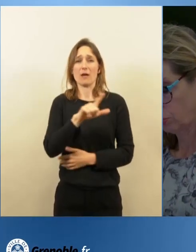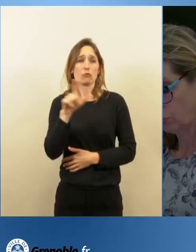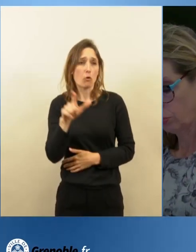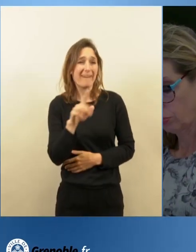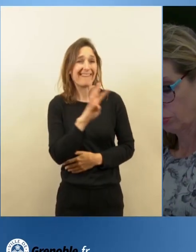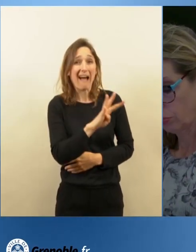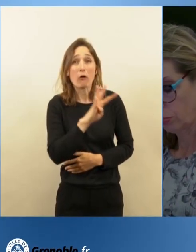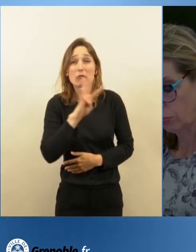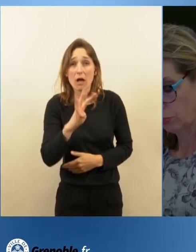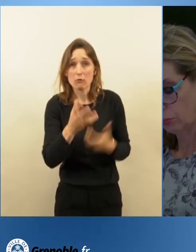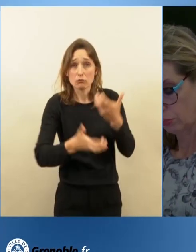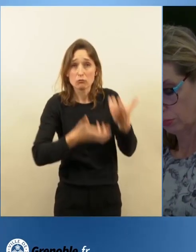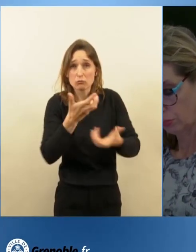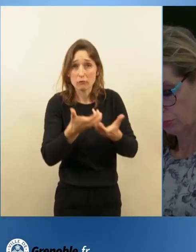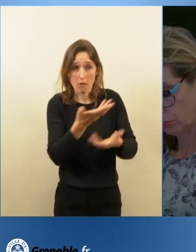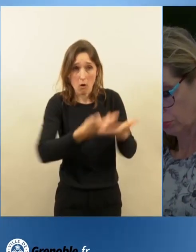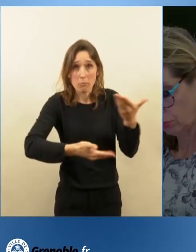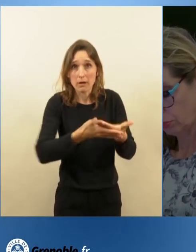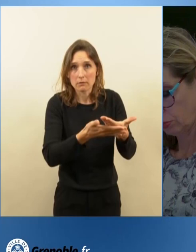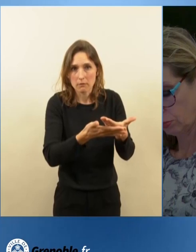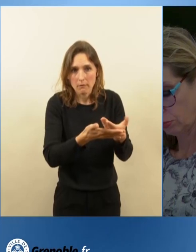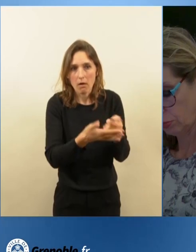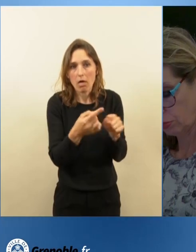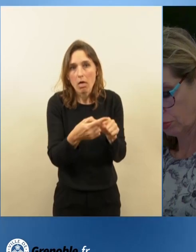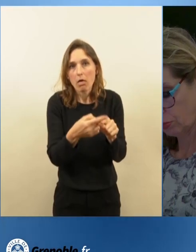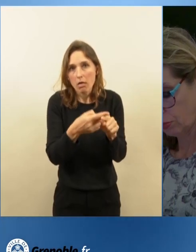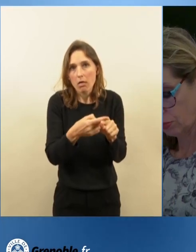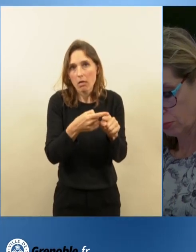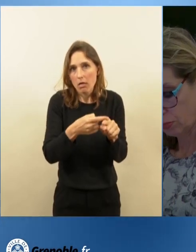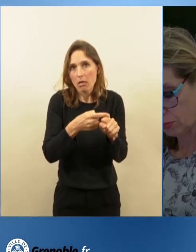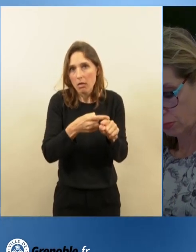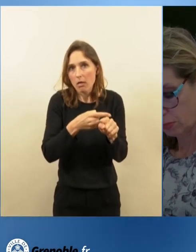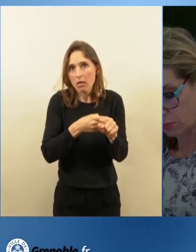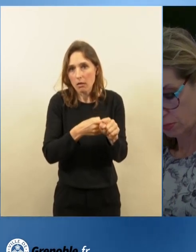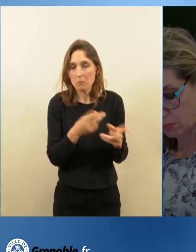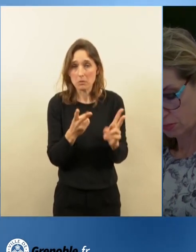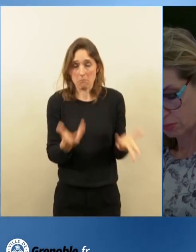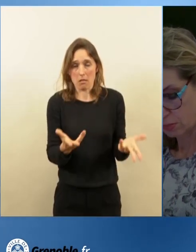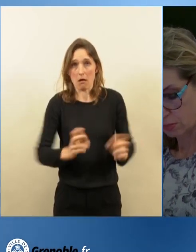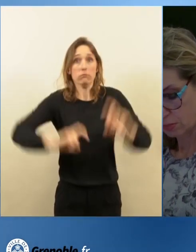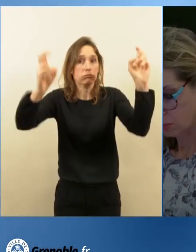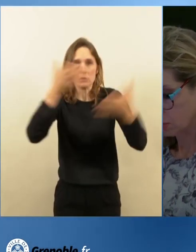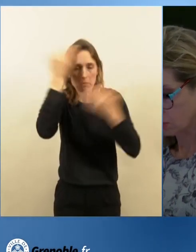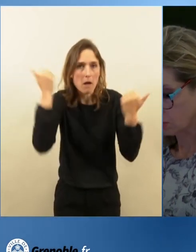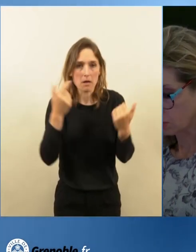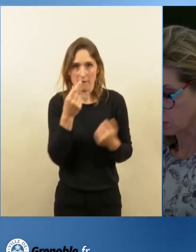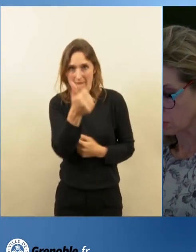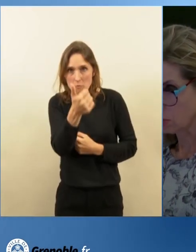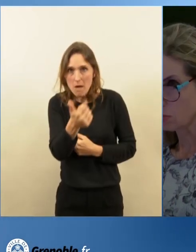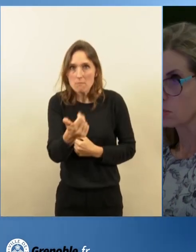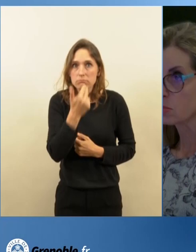mais en tout cas à ce rythme permettez-moi de vous dire que vous n'êtes pas vous performant par exemple